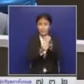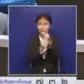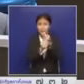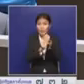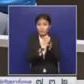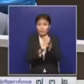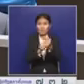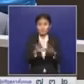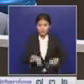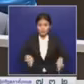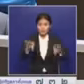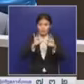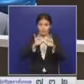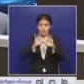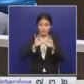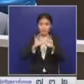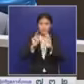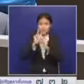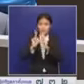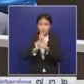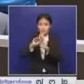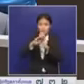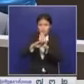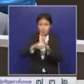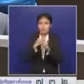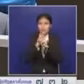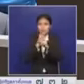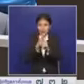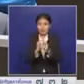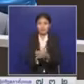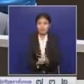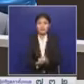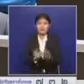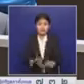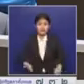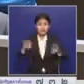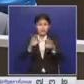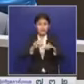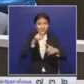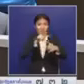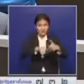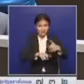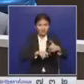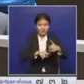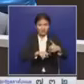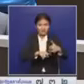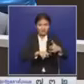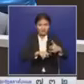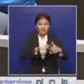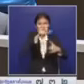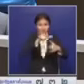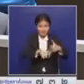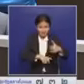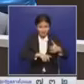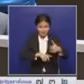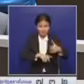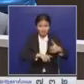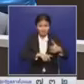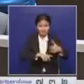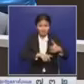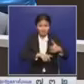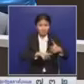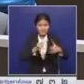ตามหลักโดยเฉพาะในการกระทำพฤติกรรมต่างๆต่างนะครับบ้านเมืองนี้มีกฎหมายผม